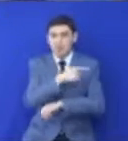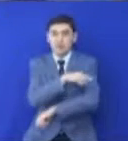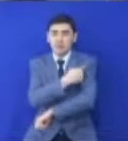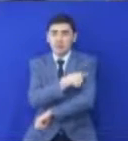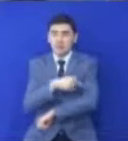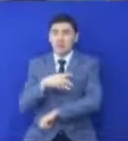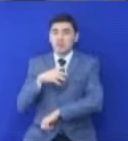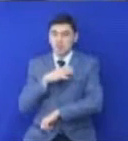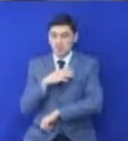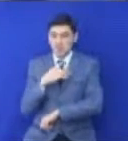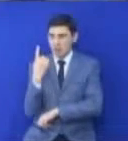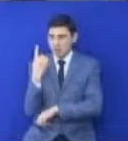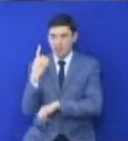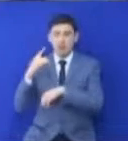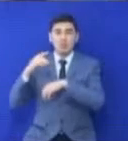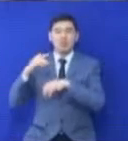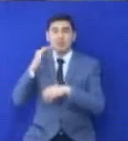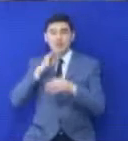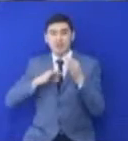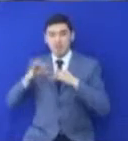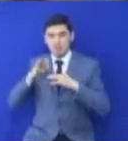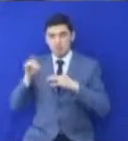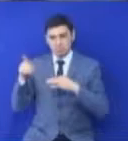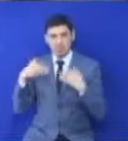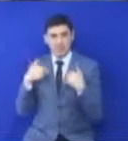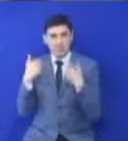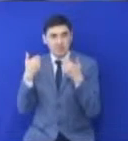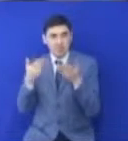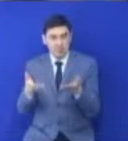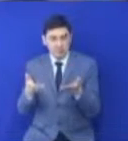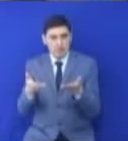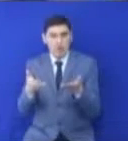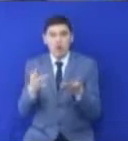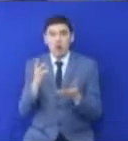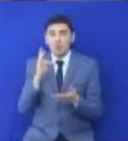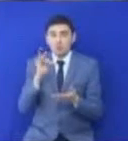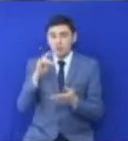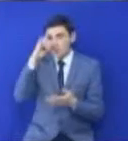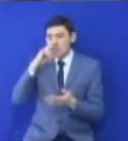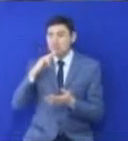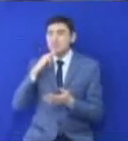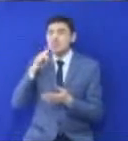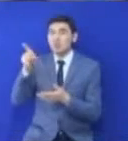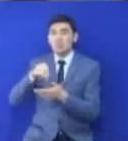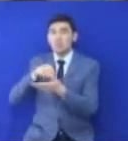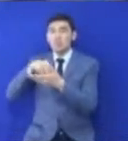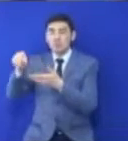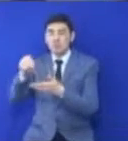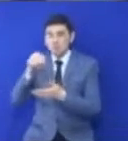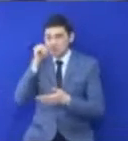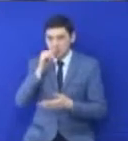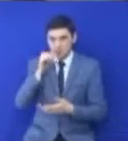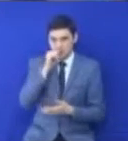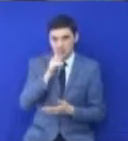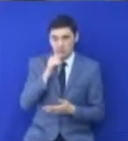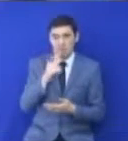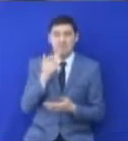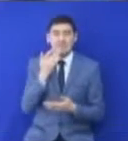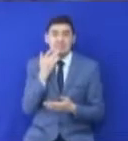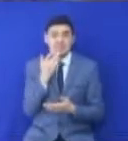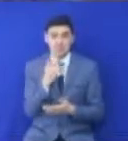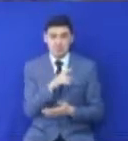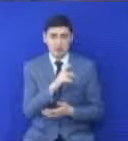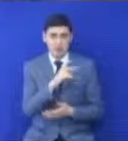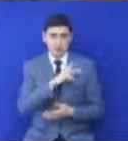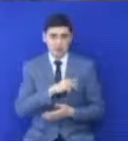бізге канакинубаб иларис дәрісін ұсынды. Содан бері ол дәрінің Қазақстанға келуіне қол жеткізе алмай қойдық. Баламыз ол дәрімен емделер